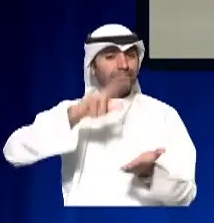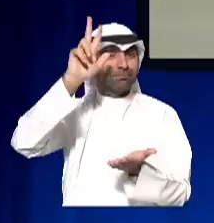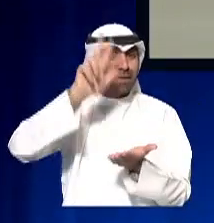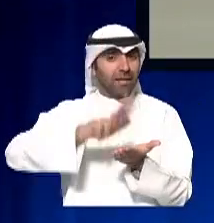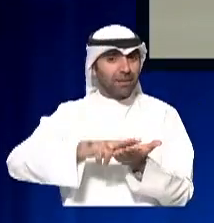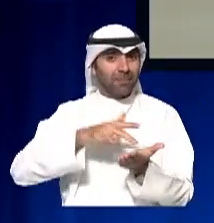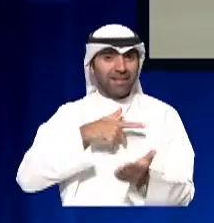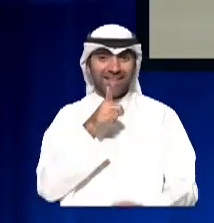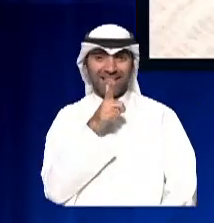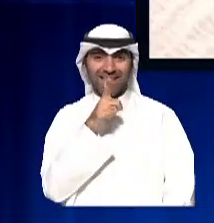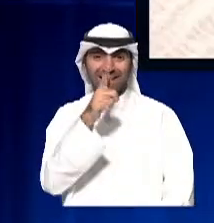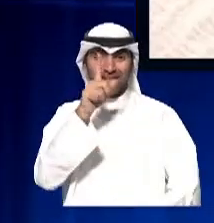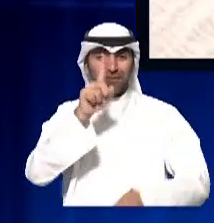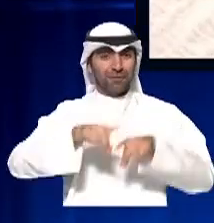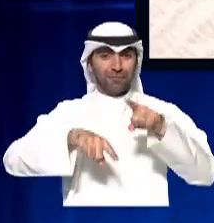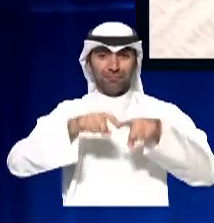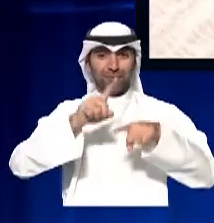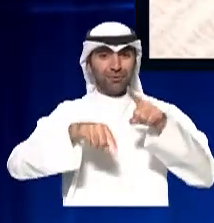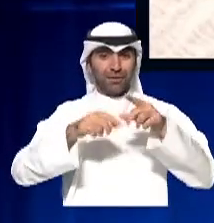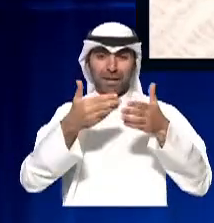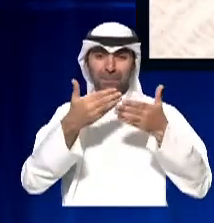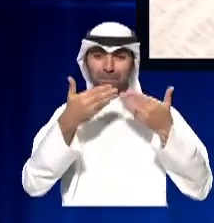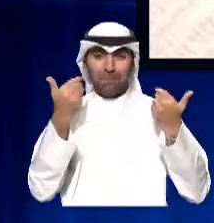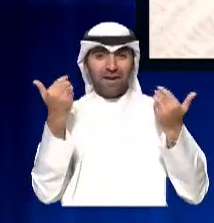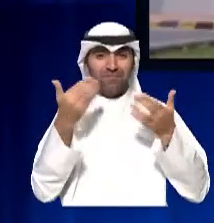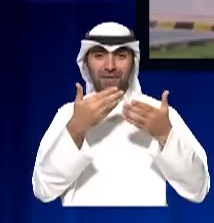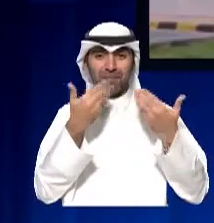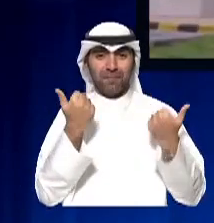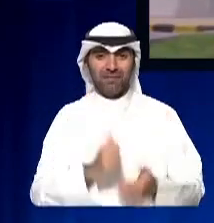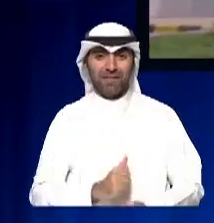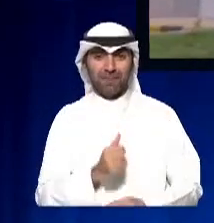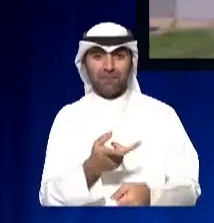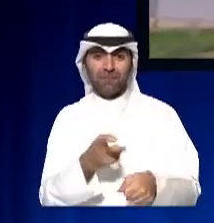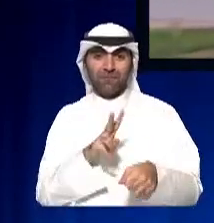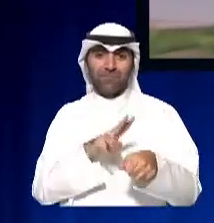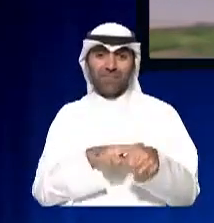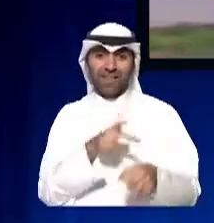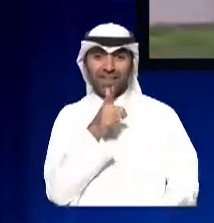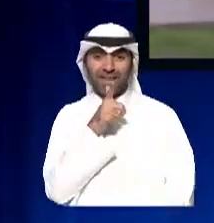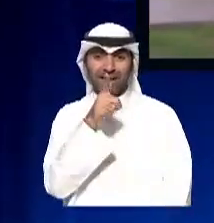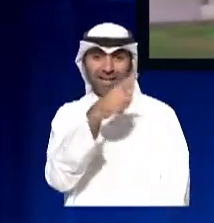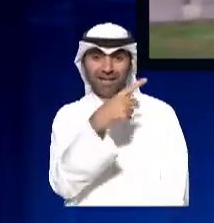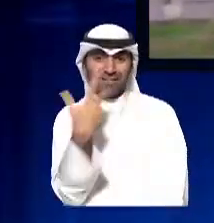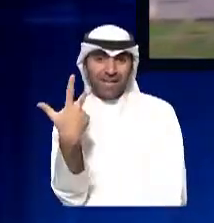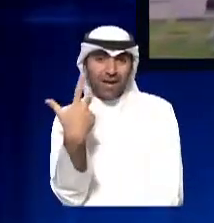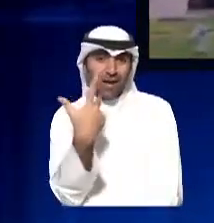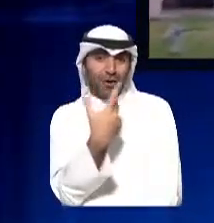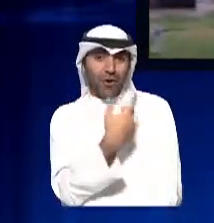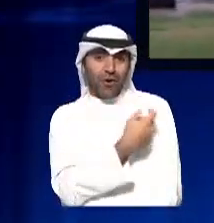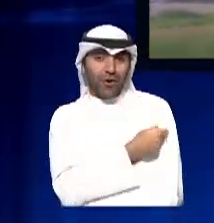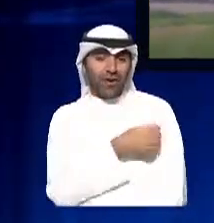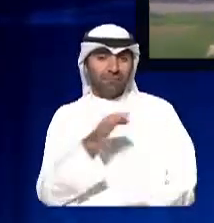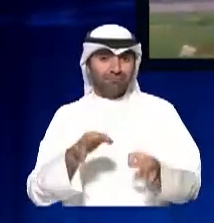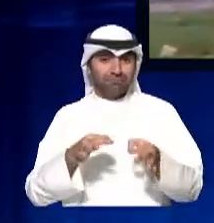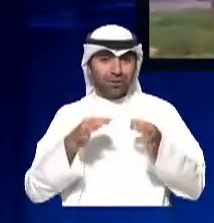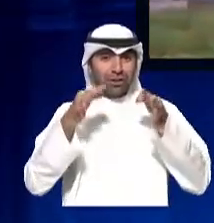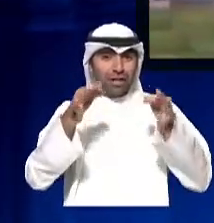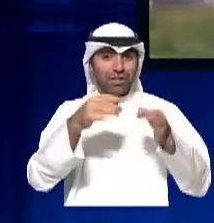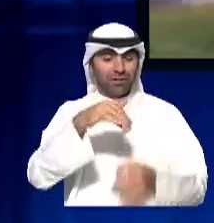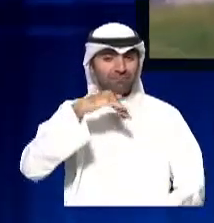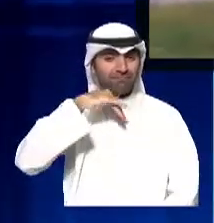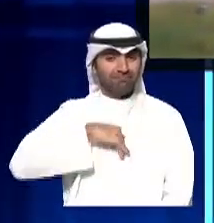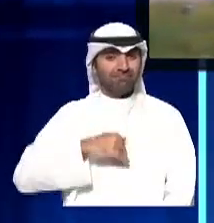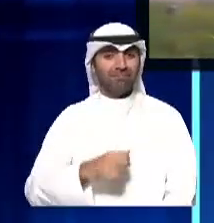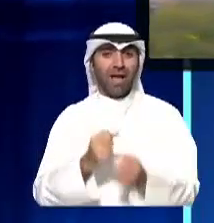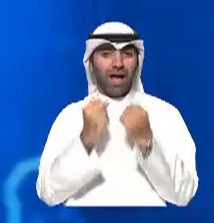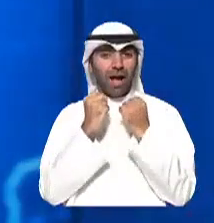يلغي فعالية الجرعة الأولى، وإنما قد يزيد الفعالية، وهذا شيء مثبت علميا وشيء مطمئن. نعم